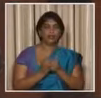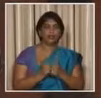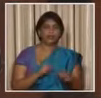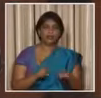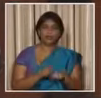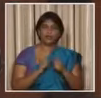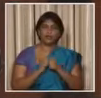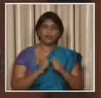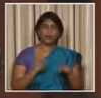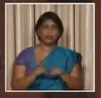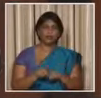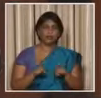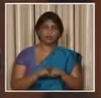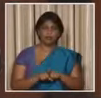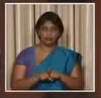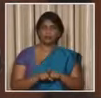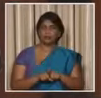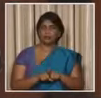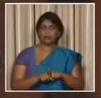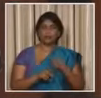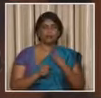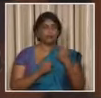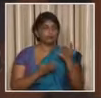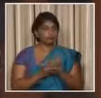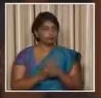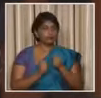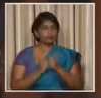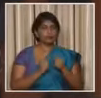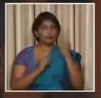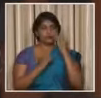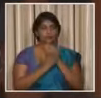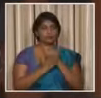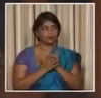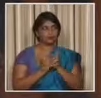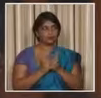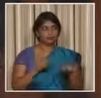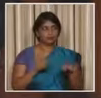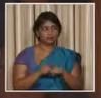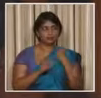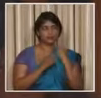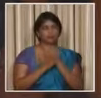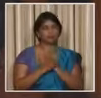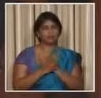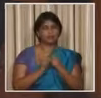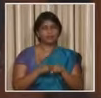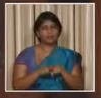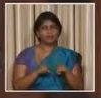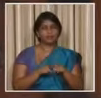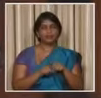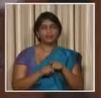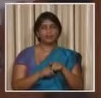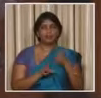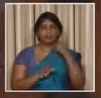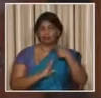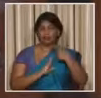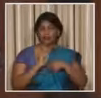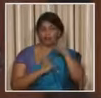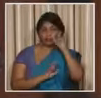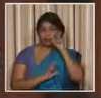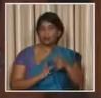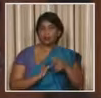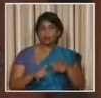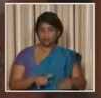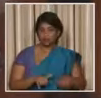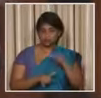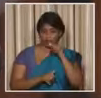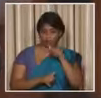විතර වැඩිවීමක් අය කිරීම මේ රජයේ ඉතාමත්ම වැරදි ප්‍රතිපත්ති. මේ ලංකාව තුල ඉන්න අද බලන්න අද මං හිතන්නේ